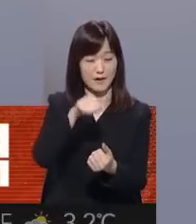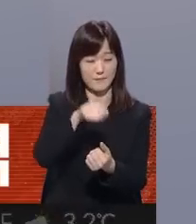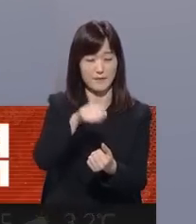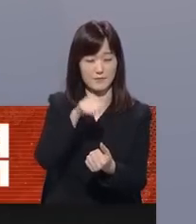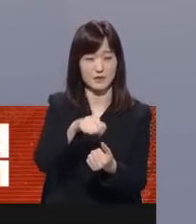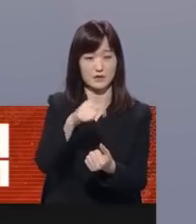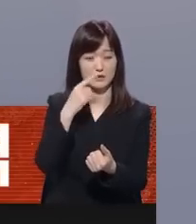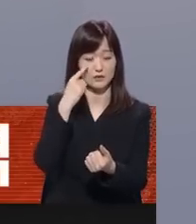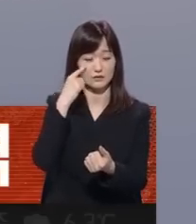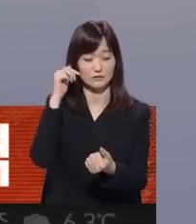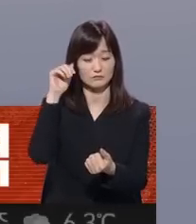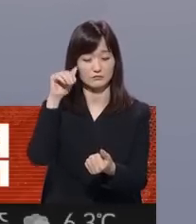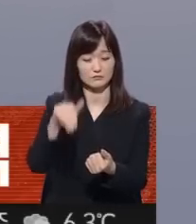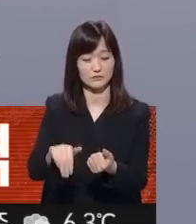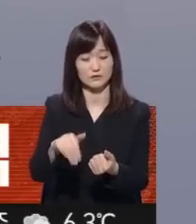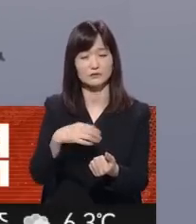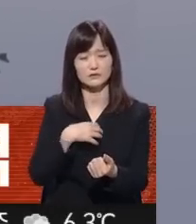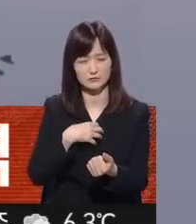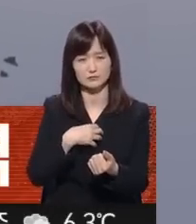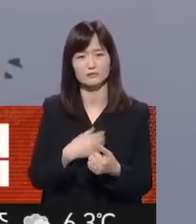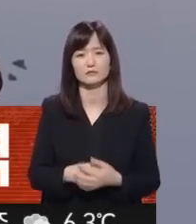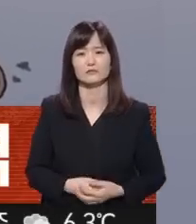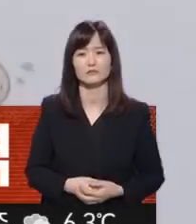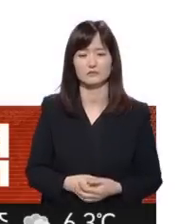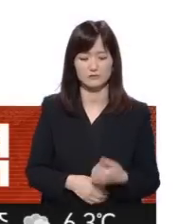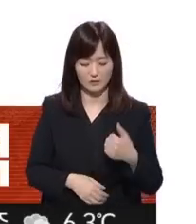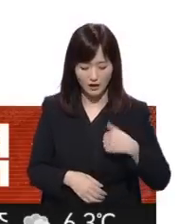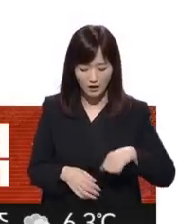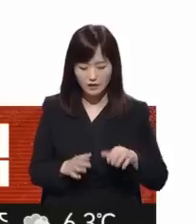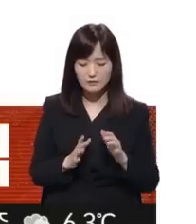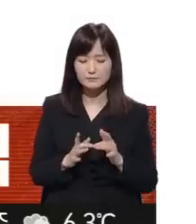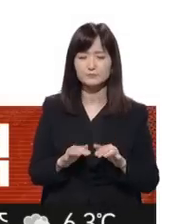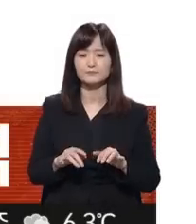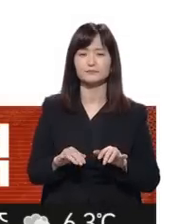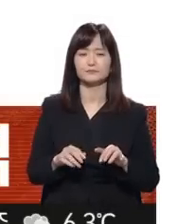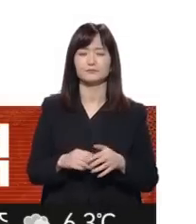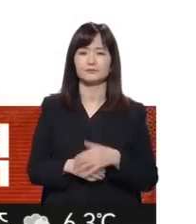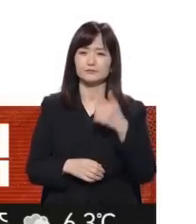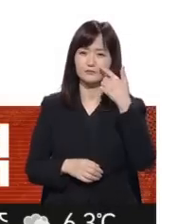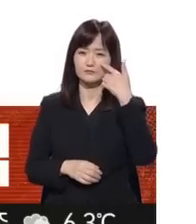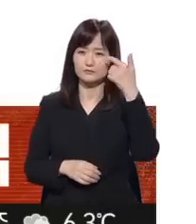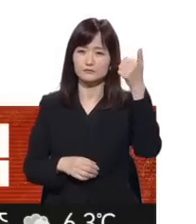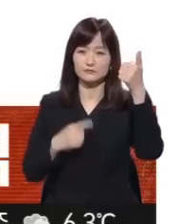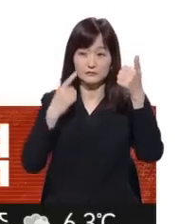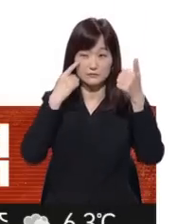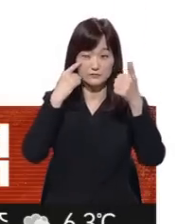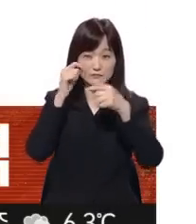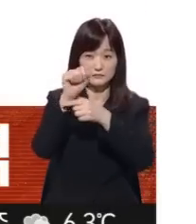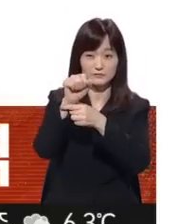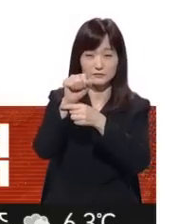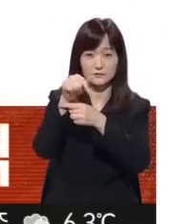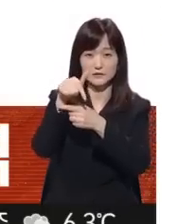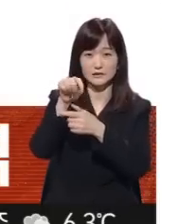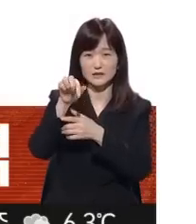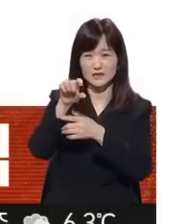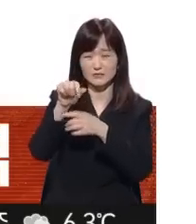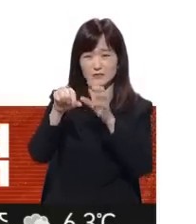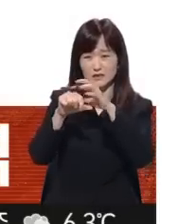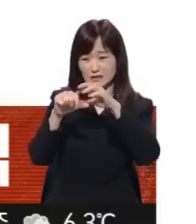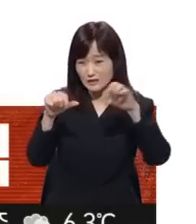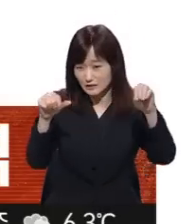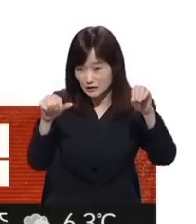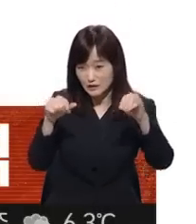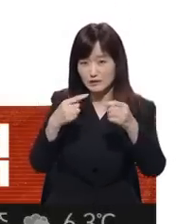위기까지 왔습니다 그러니까 아들이 내용에 의하면 아버지의 각막이 떨어져 나갔습니다 그래서 1차